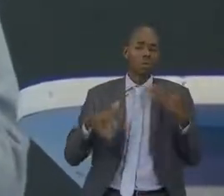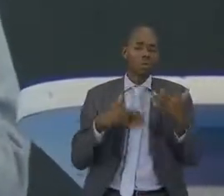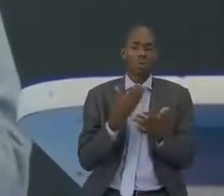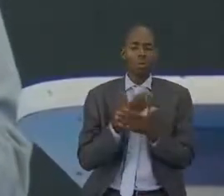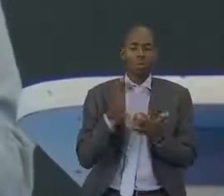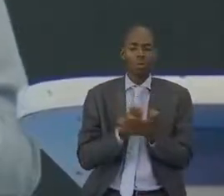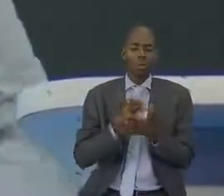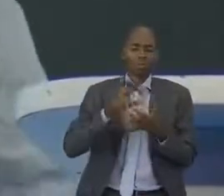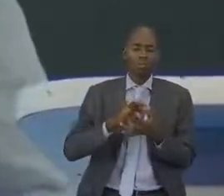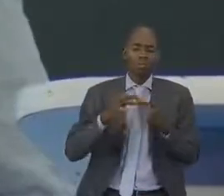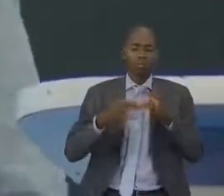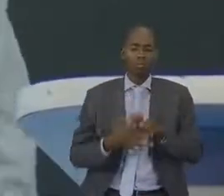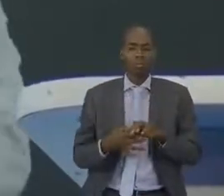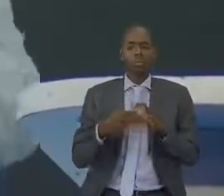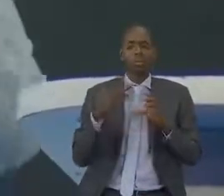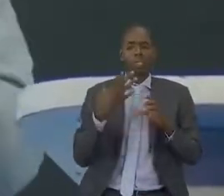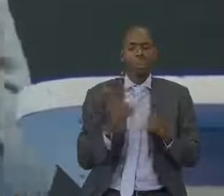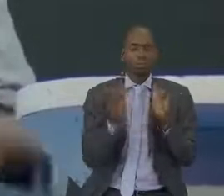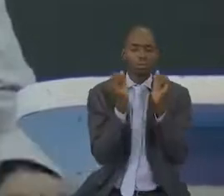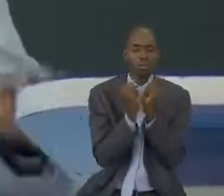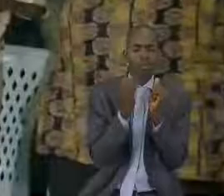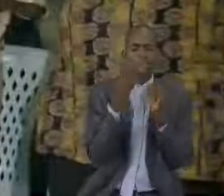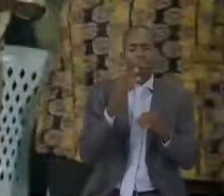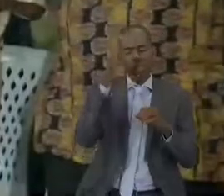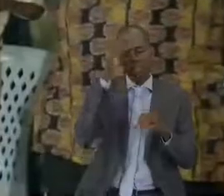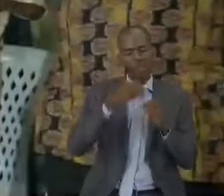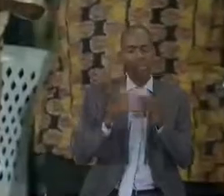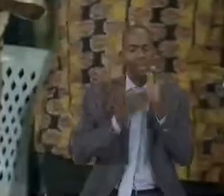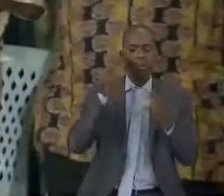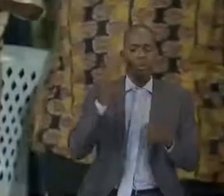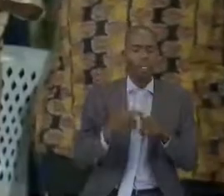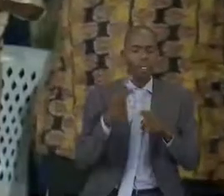tous ces liens, ces chaînes au nom de Jésus.